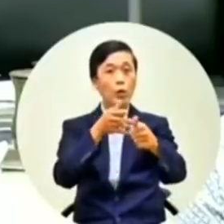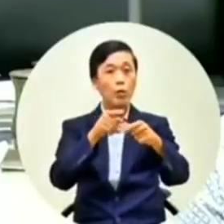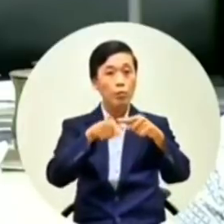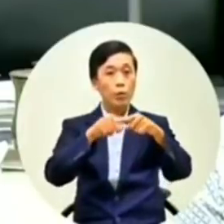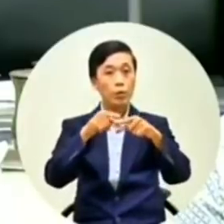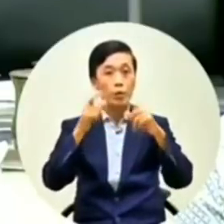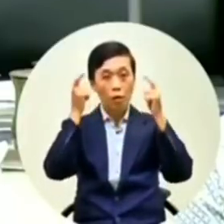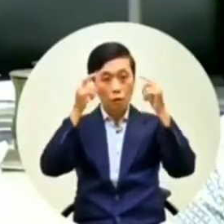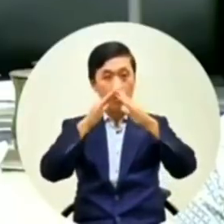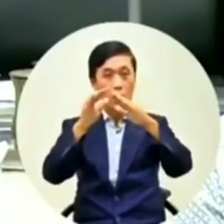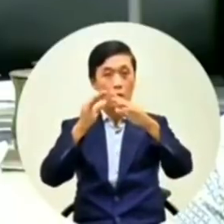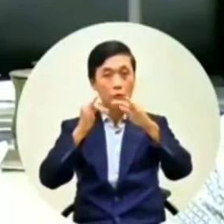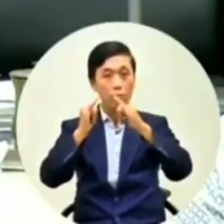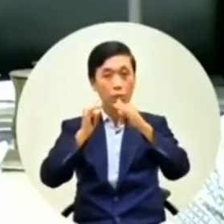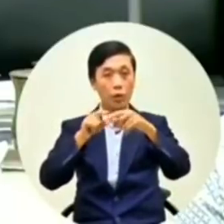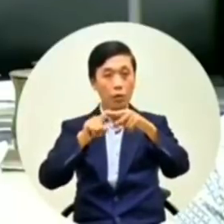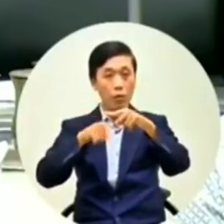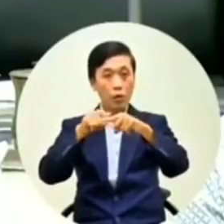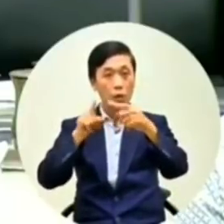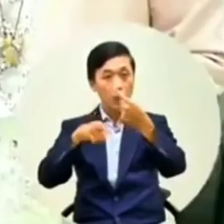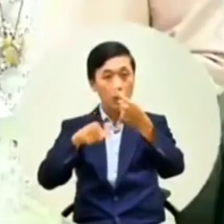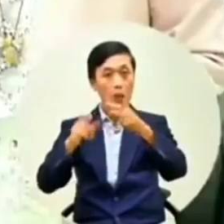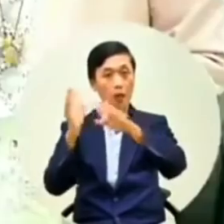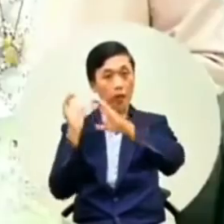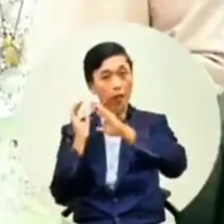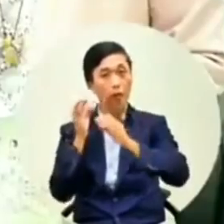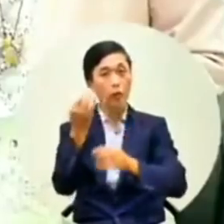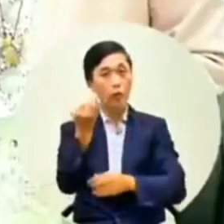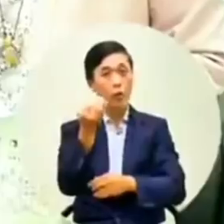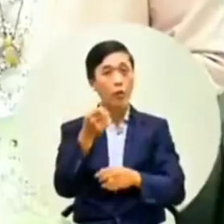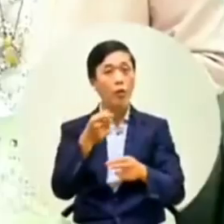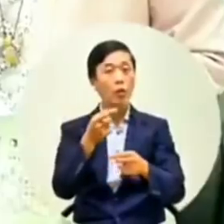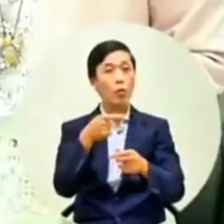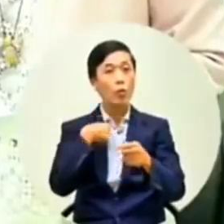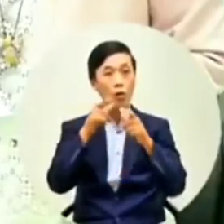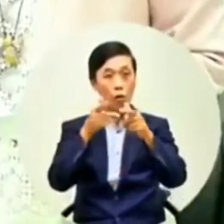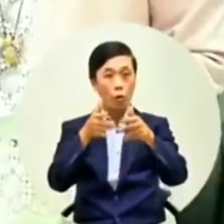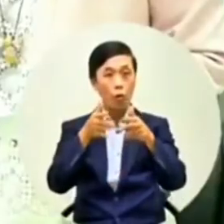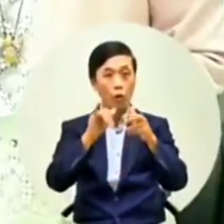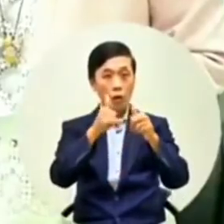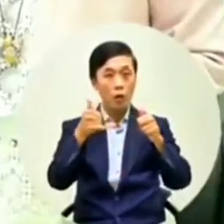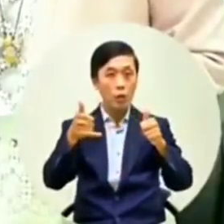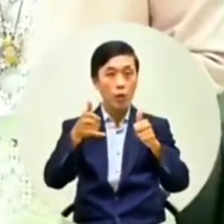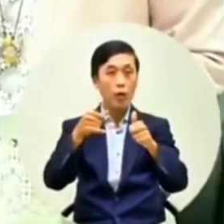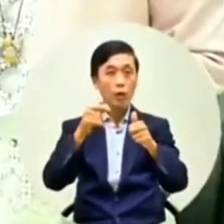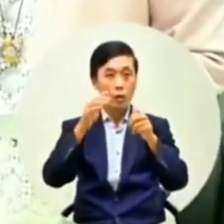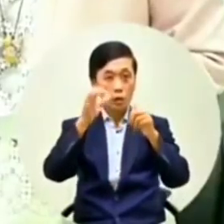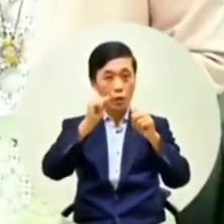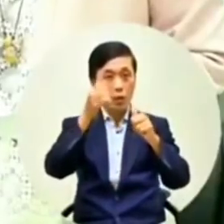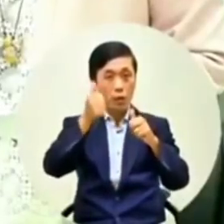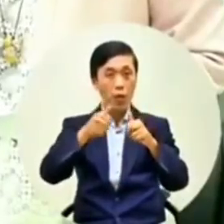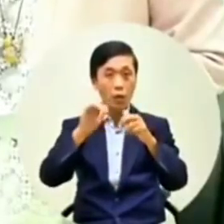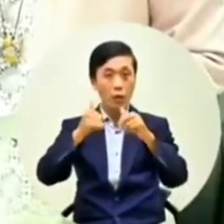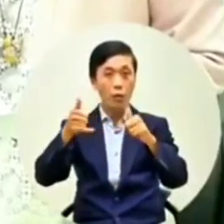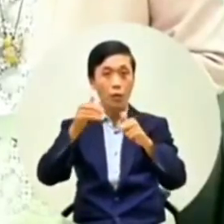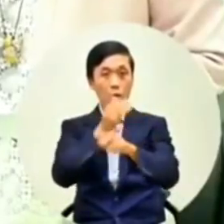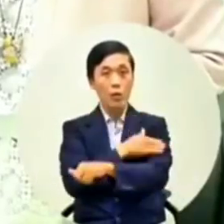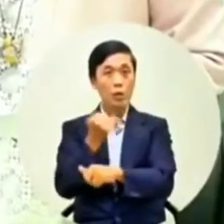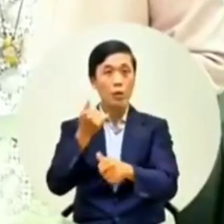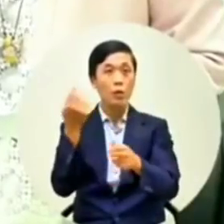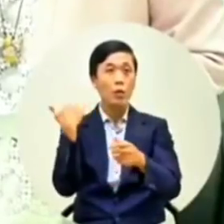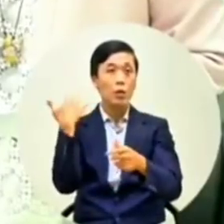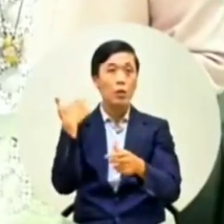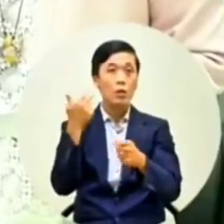少？ 陈局长，请答务。 那个议长，还有那个陈议员，我们目前来讲，截至上个月底